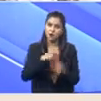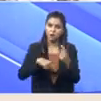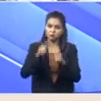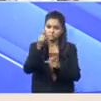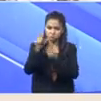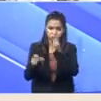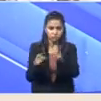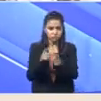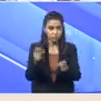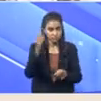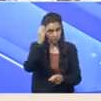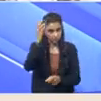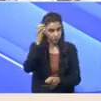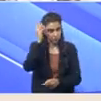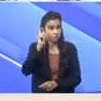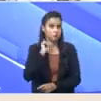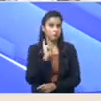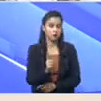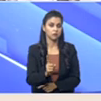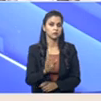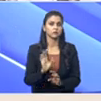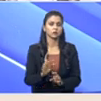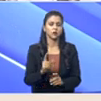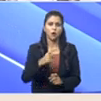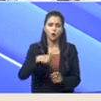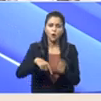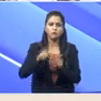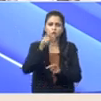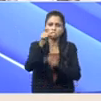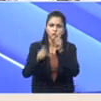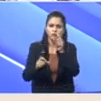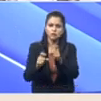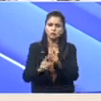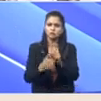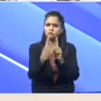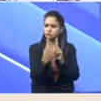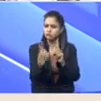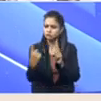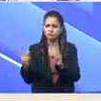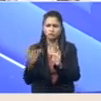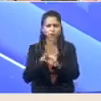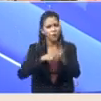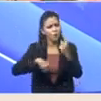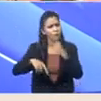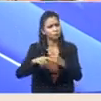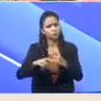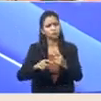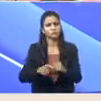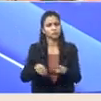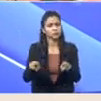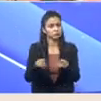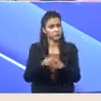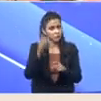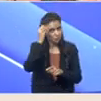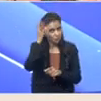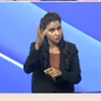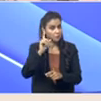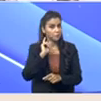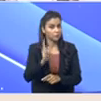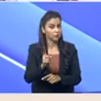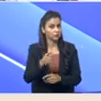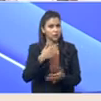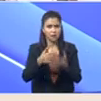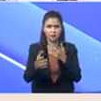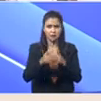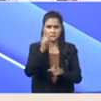किसी की जागरूकता, हर नागरिक की जागरूकता। जो लोग भी इस तरह के साइबर फ्रॉड का शिकार